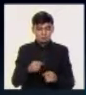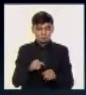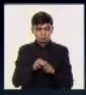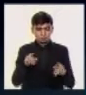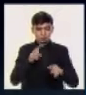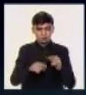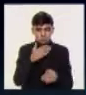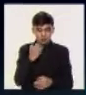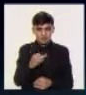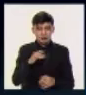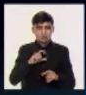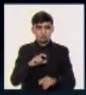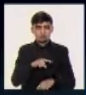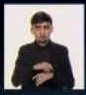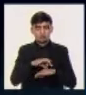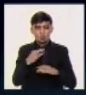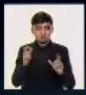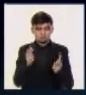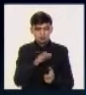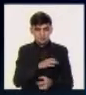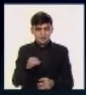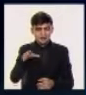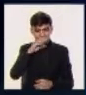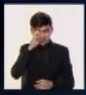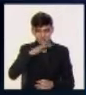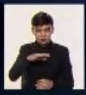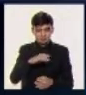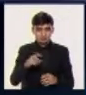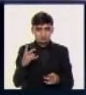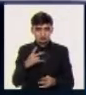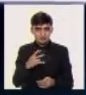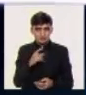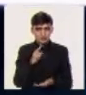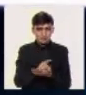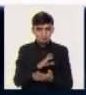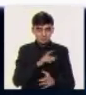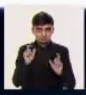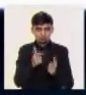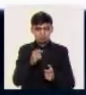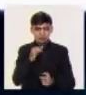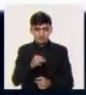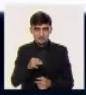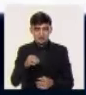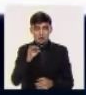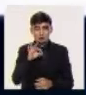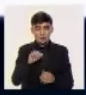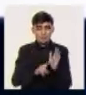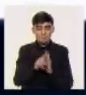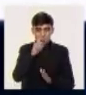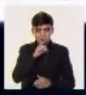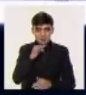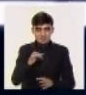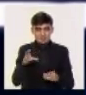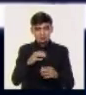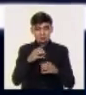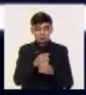строгим ограничениям, которые во многих государствах вынуждены ввели с октября. Суточные показатели по заболеваемости продолжают